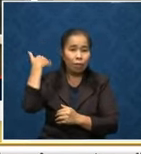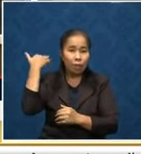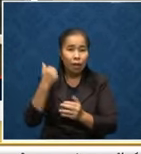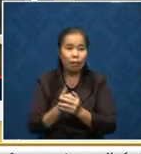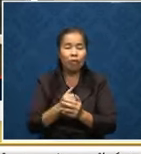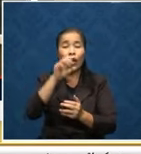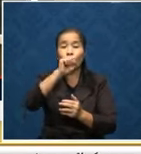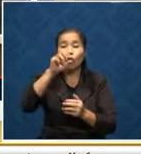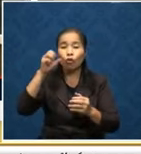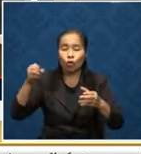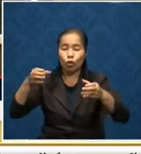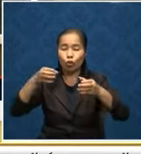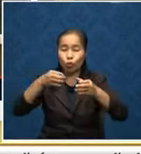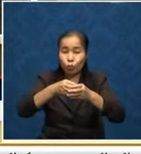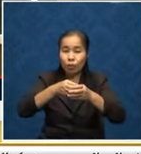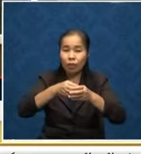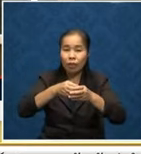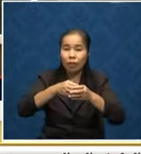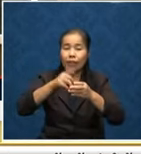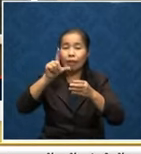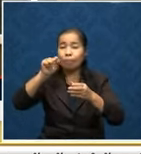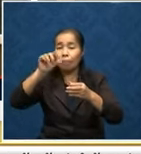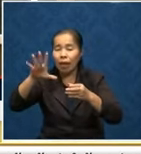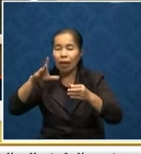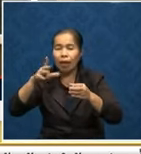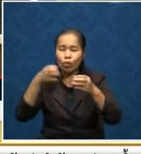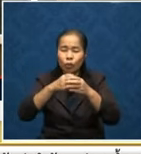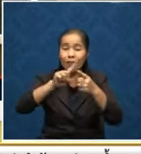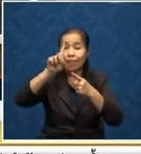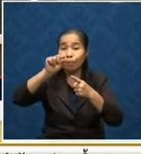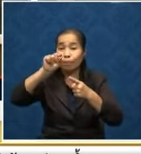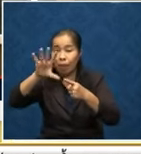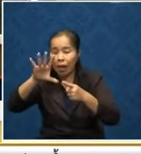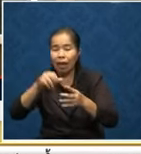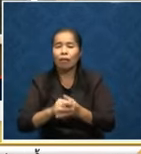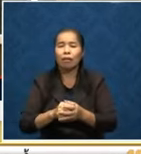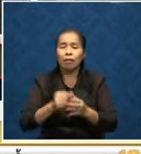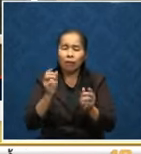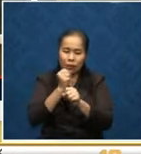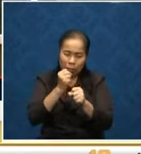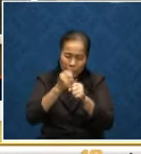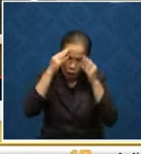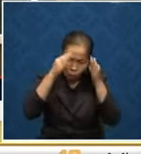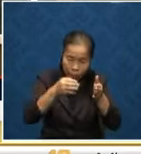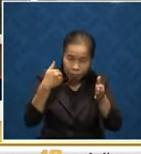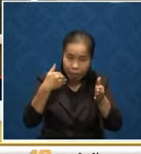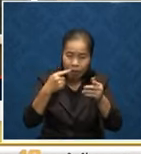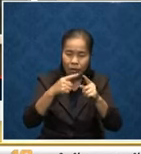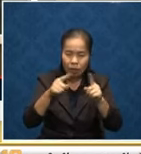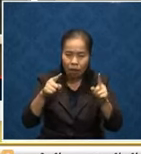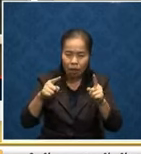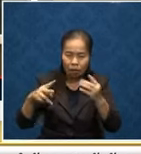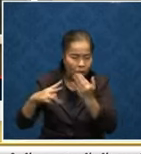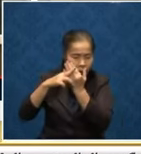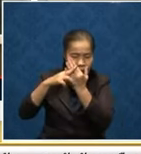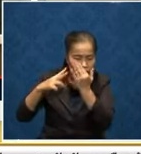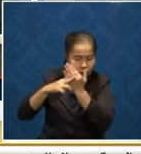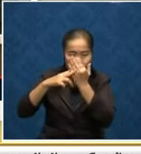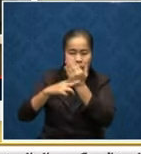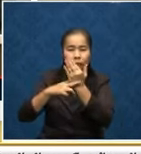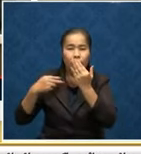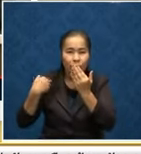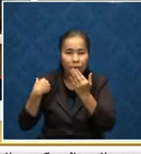ที่25เราก็ทำงานอย่างมุ่งหมายแต่บางครั้งเราเจอด่านบางด่านการ